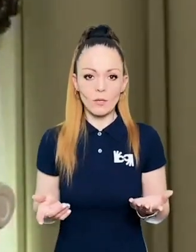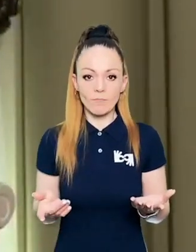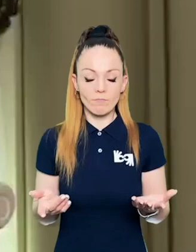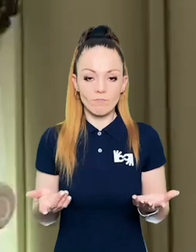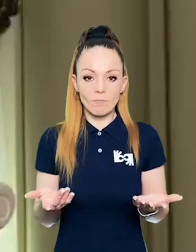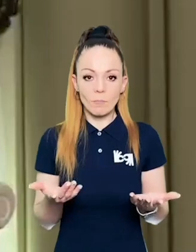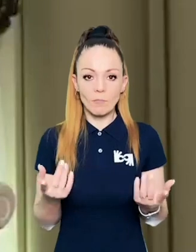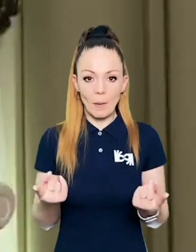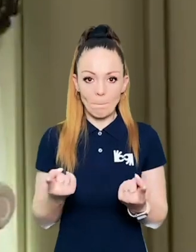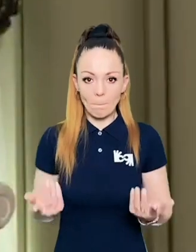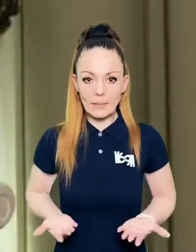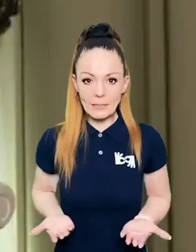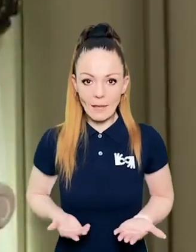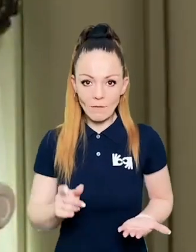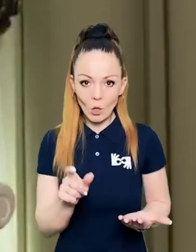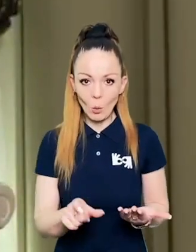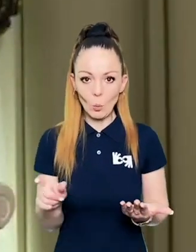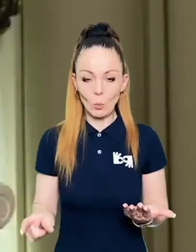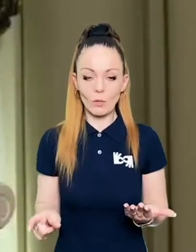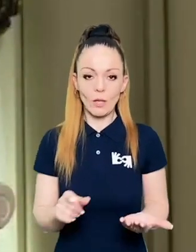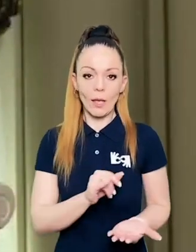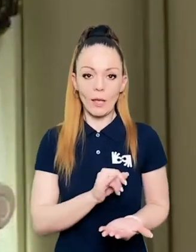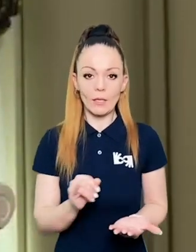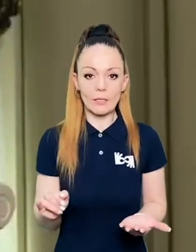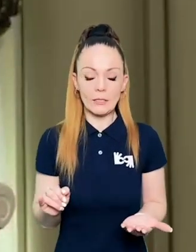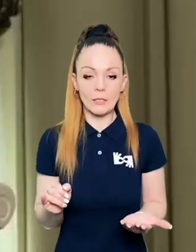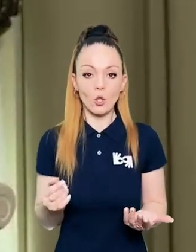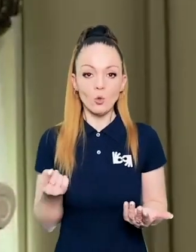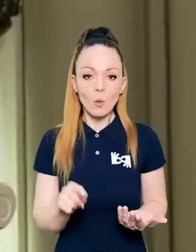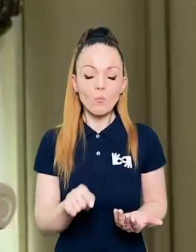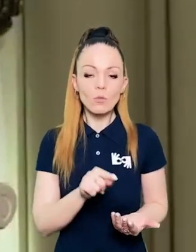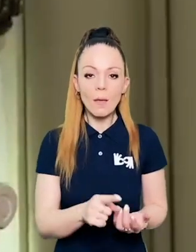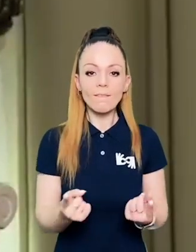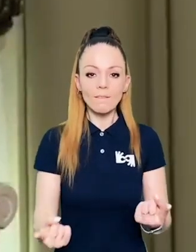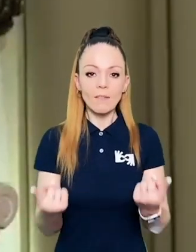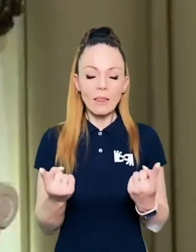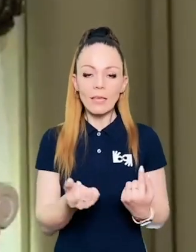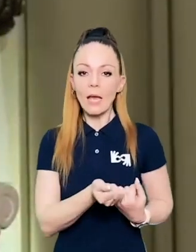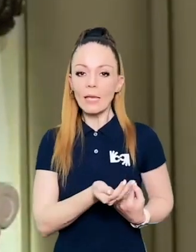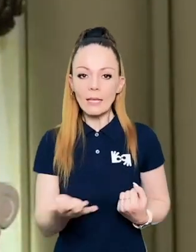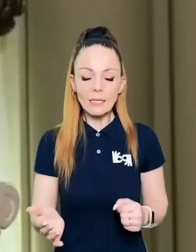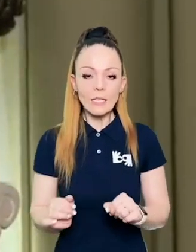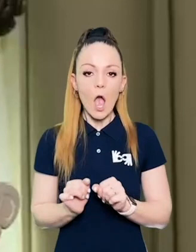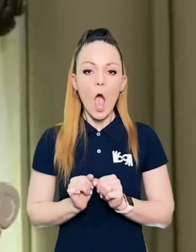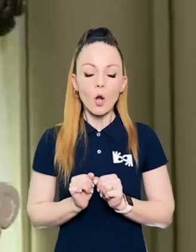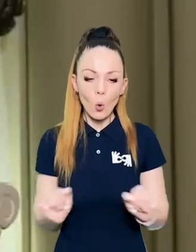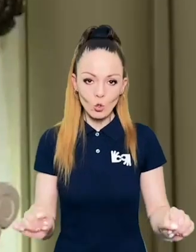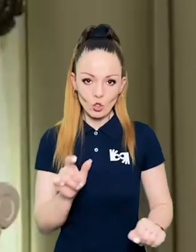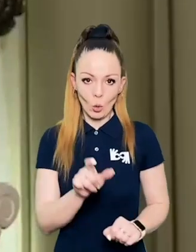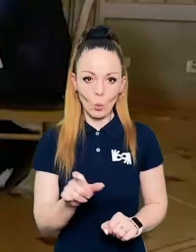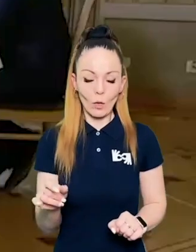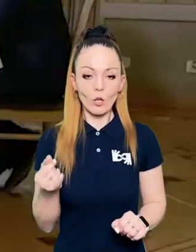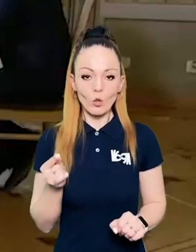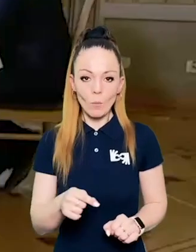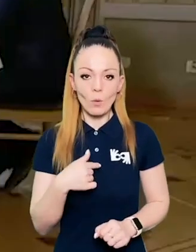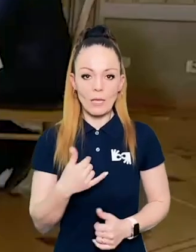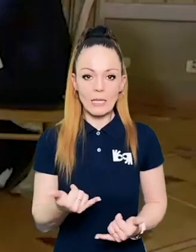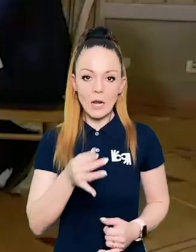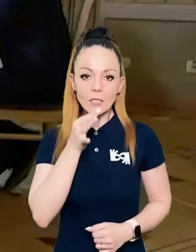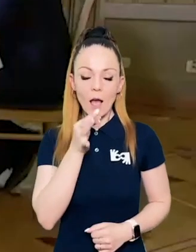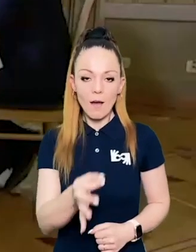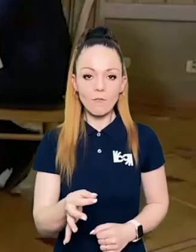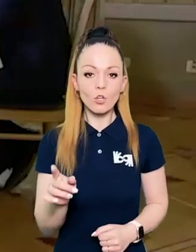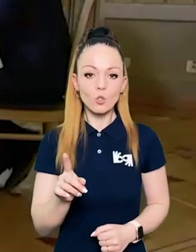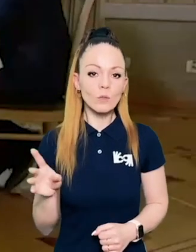звичайні люди, місцеві люди. І тому там велика кількість героїчних людей. Тому я зараз